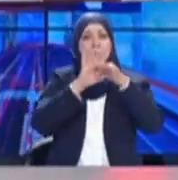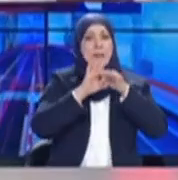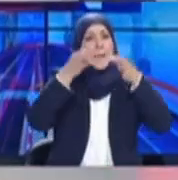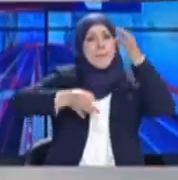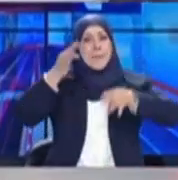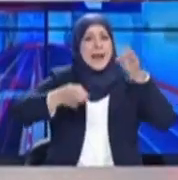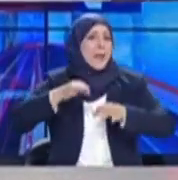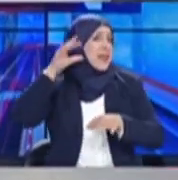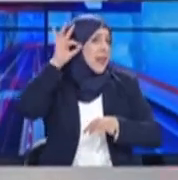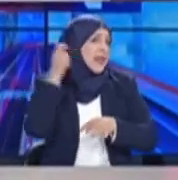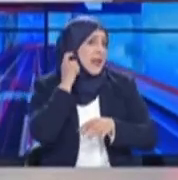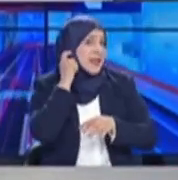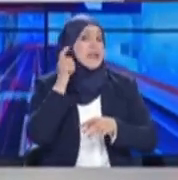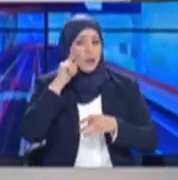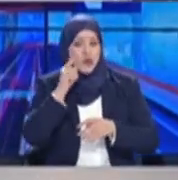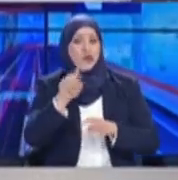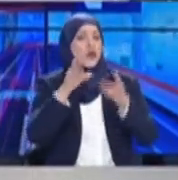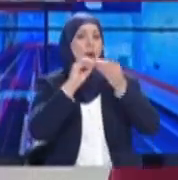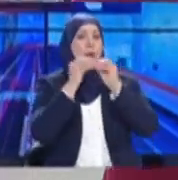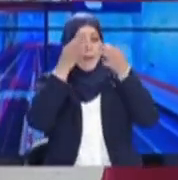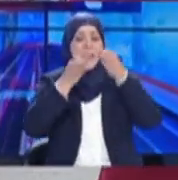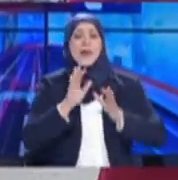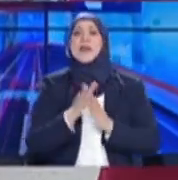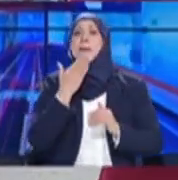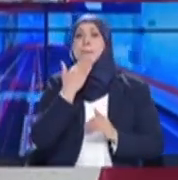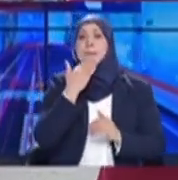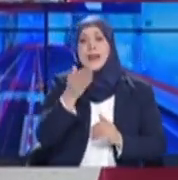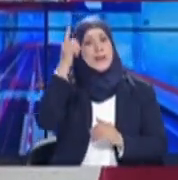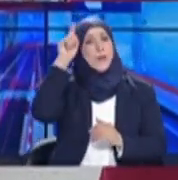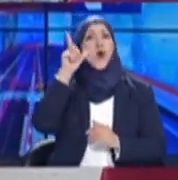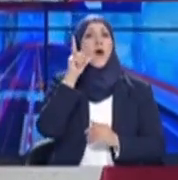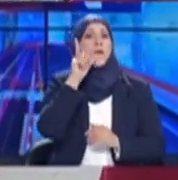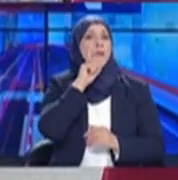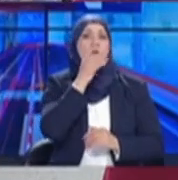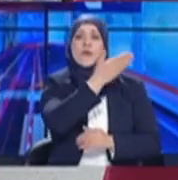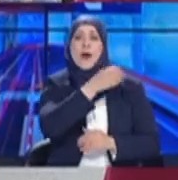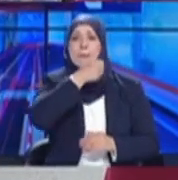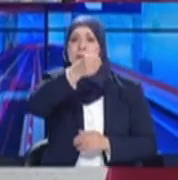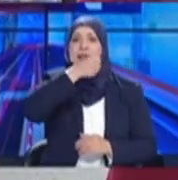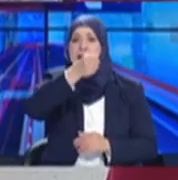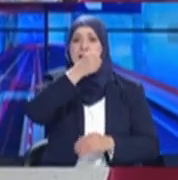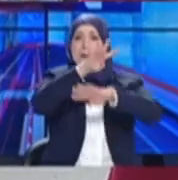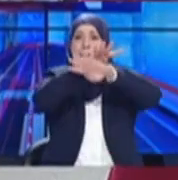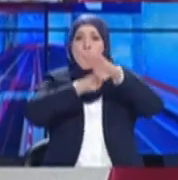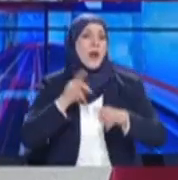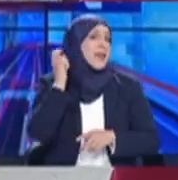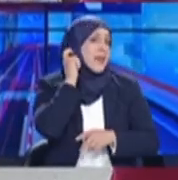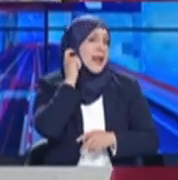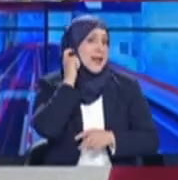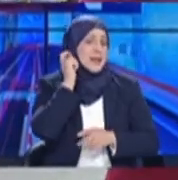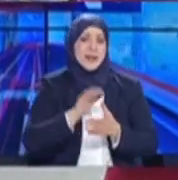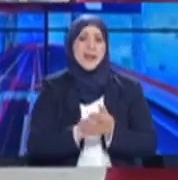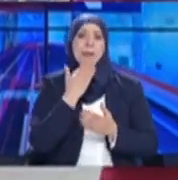القاسيه اه في امرهم شكرا جزيلا لك مراسل التلفزه الوطنيه من